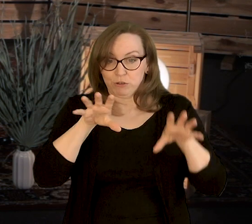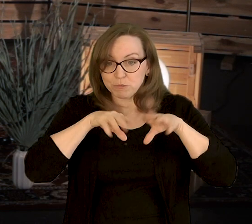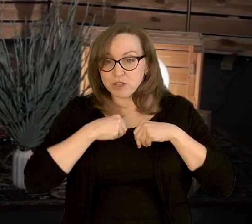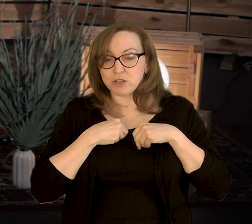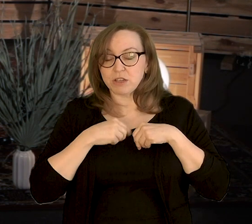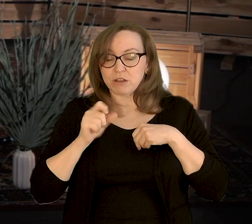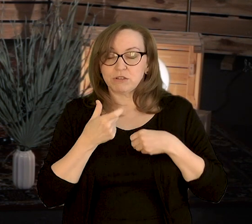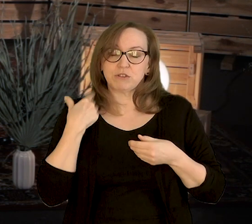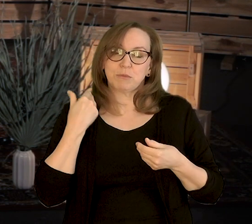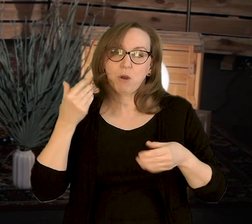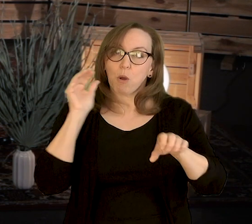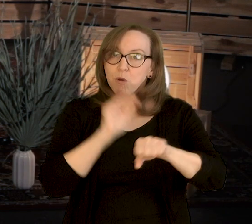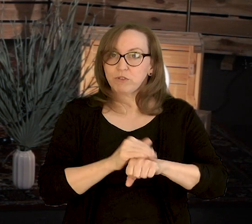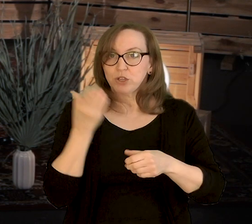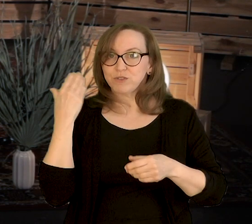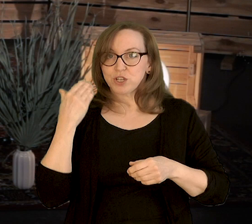Czemu